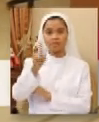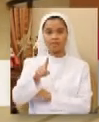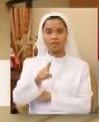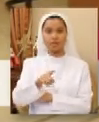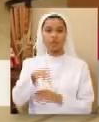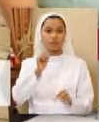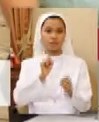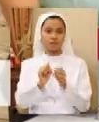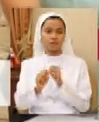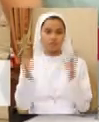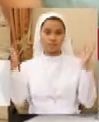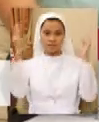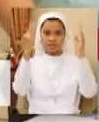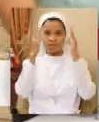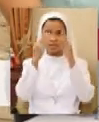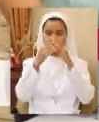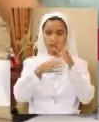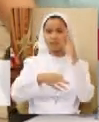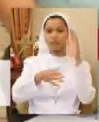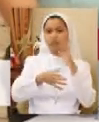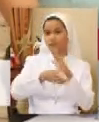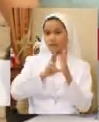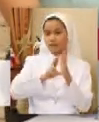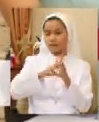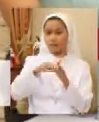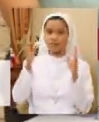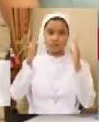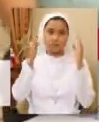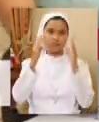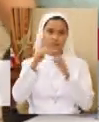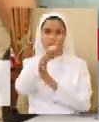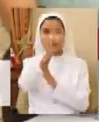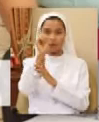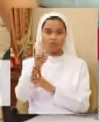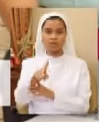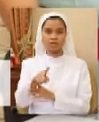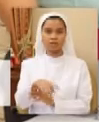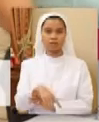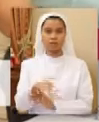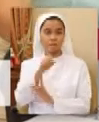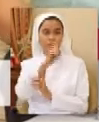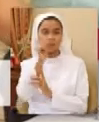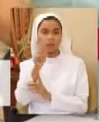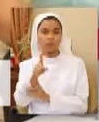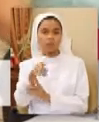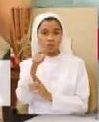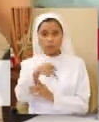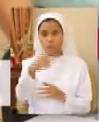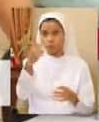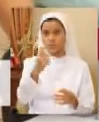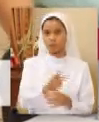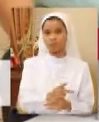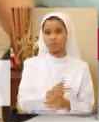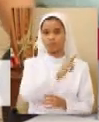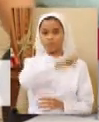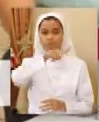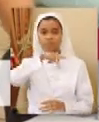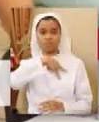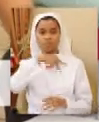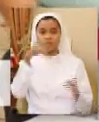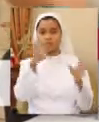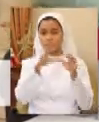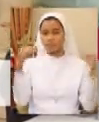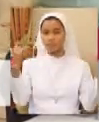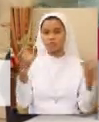Enot Nagam. So ngunyan Bishop, balikan tayo itong questions ko kay sister. Tinatanong ko na, well of course, private ano kayo, organization sister, no?